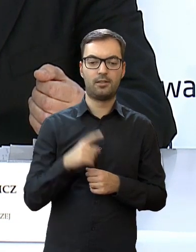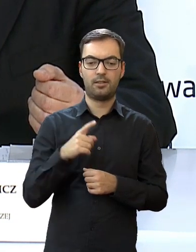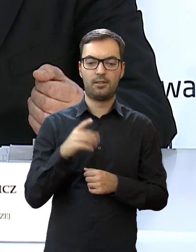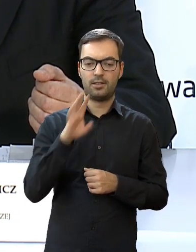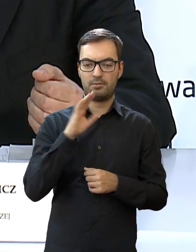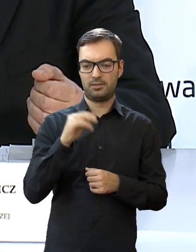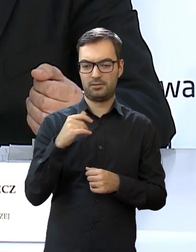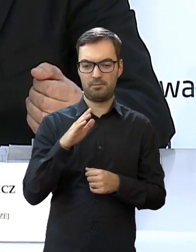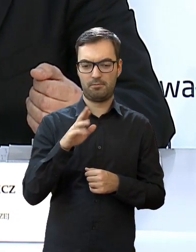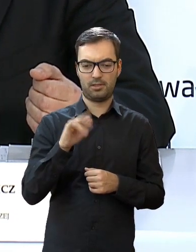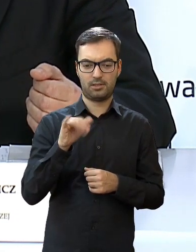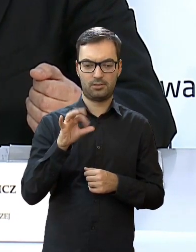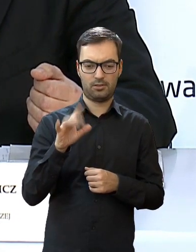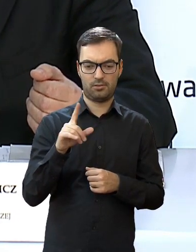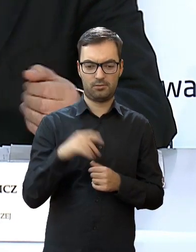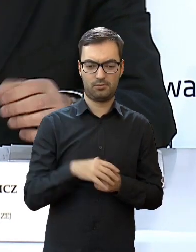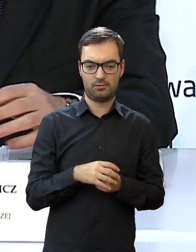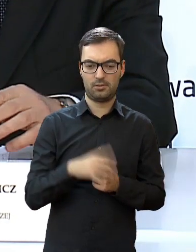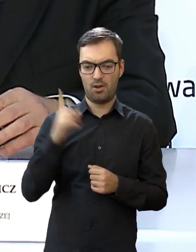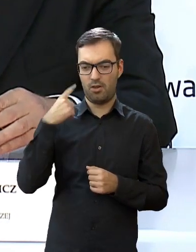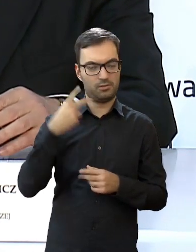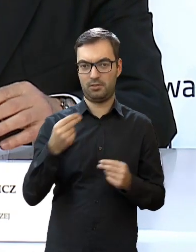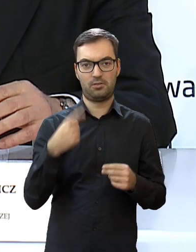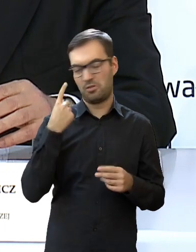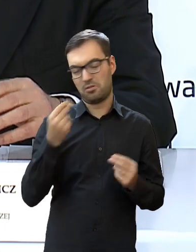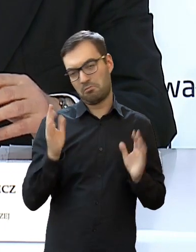jeszcze jakieś dwie miejscowości. Myślę, że chyba Londyn był. Londynie.